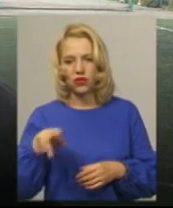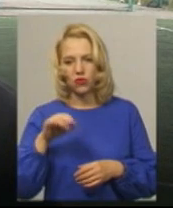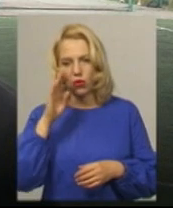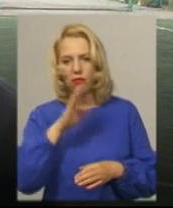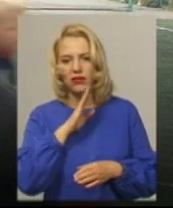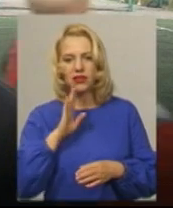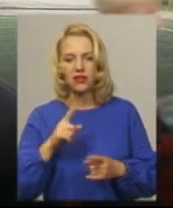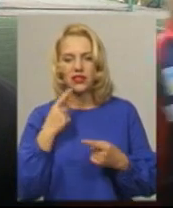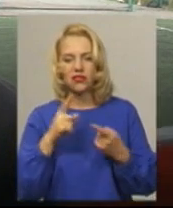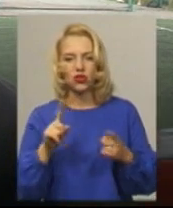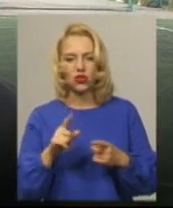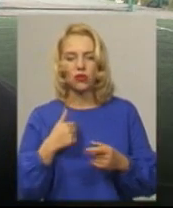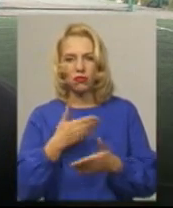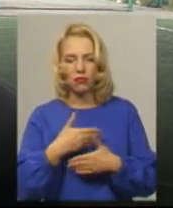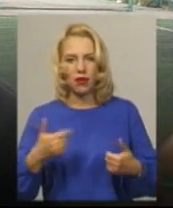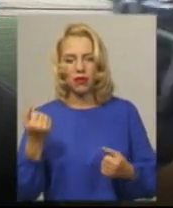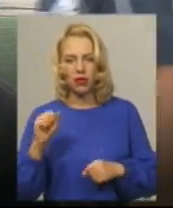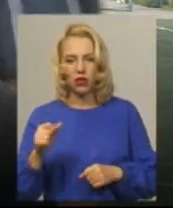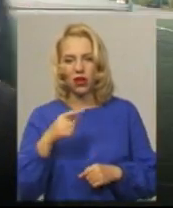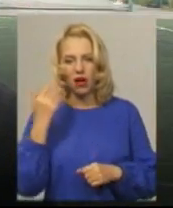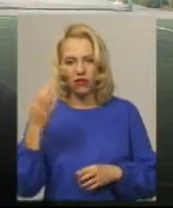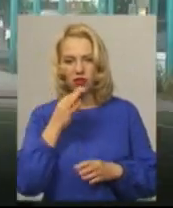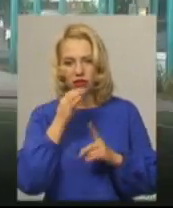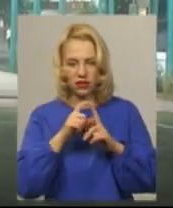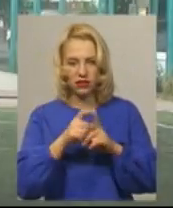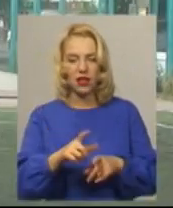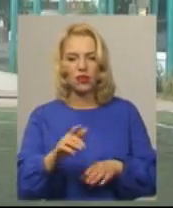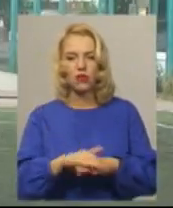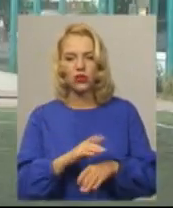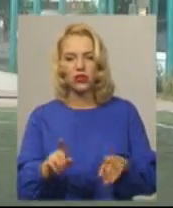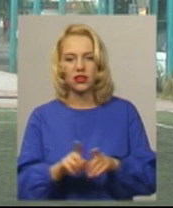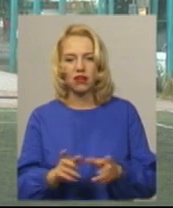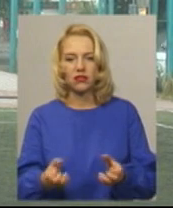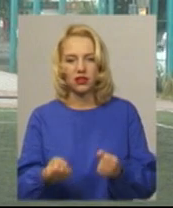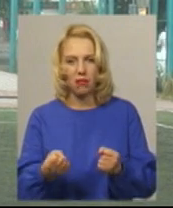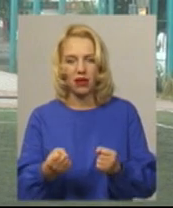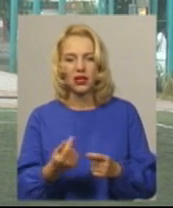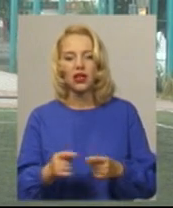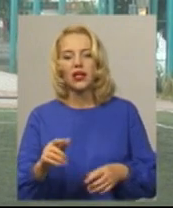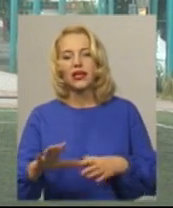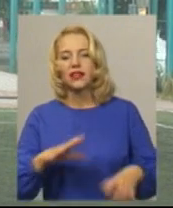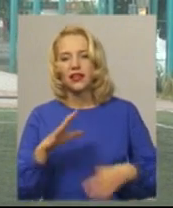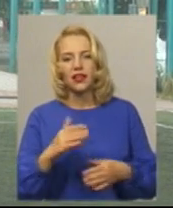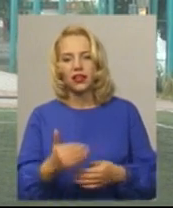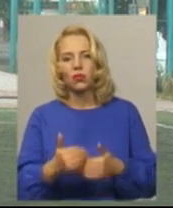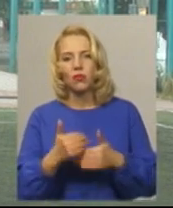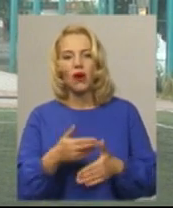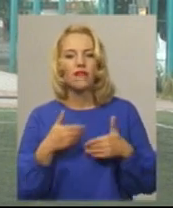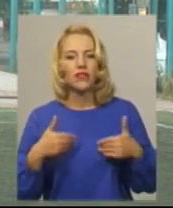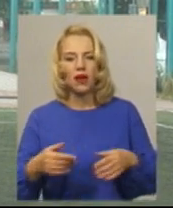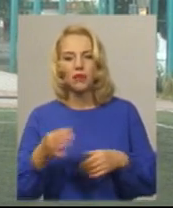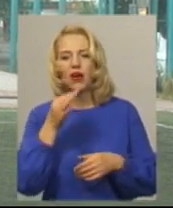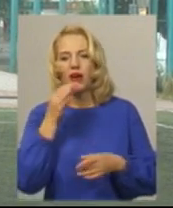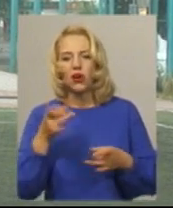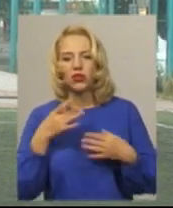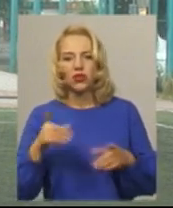сказав, що ми перемогли, а вони молодці, так тримати. Тренер нам дуже допомагав, він казав нам, що